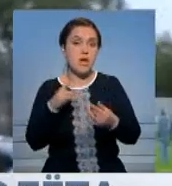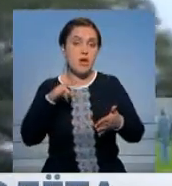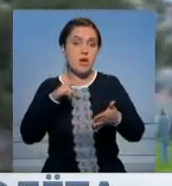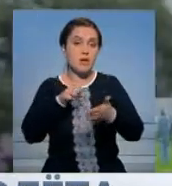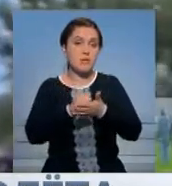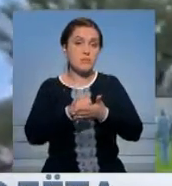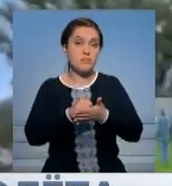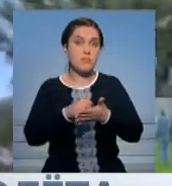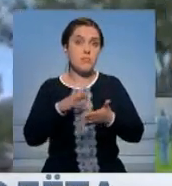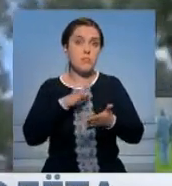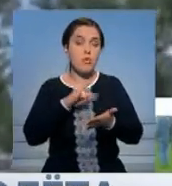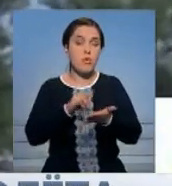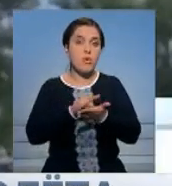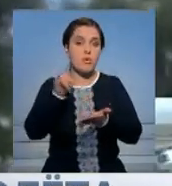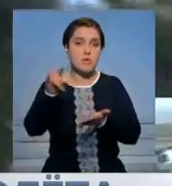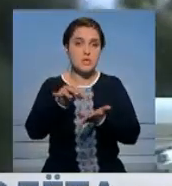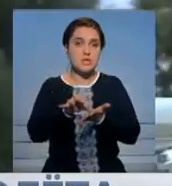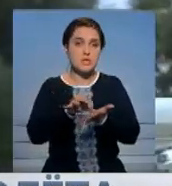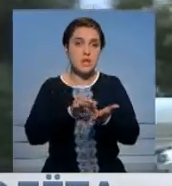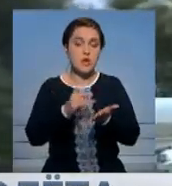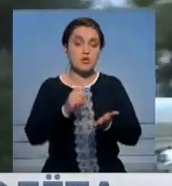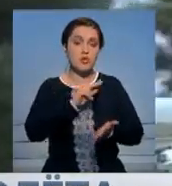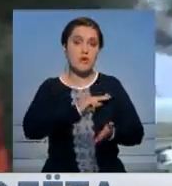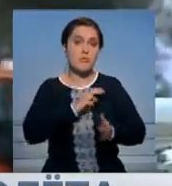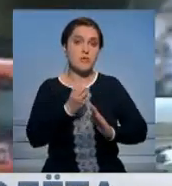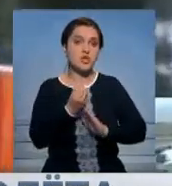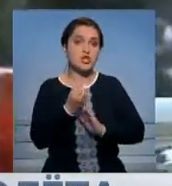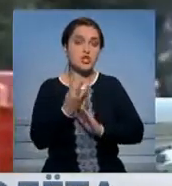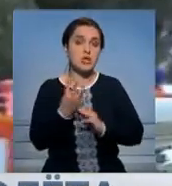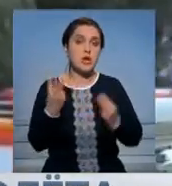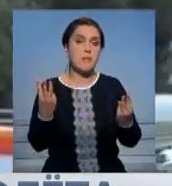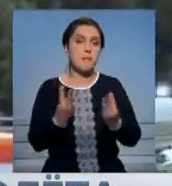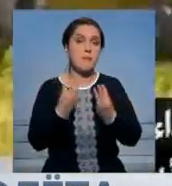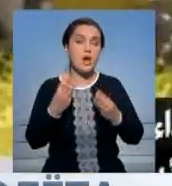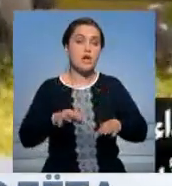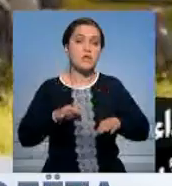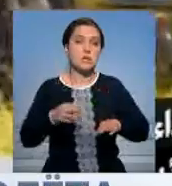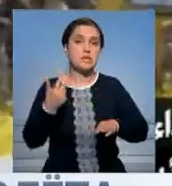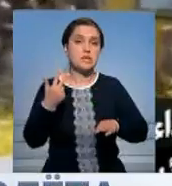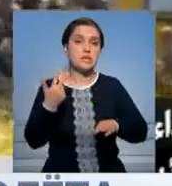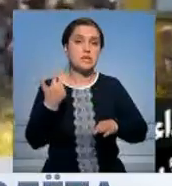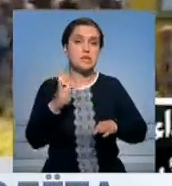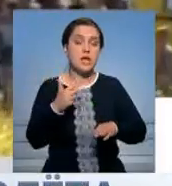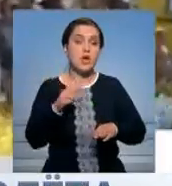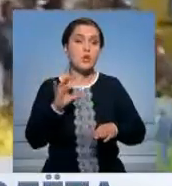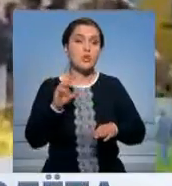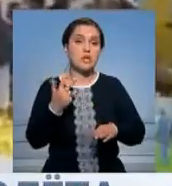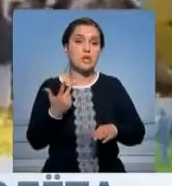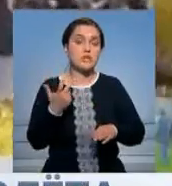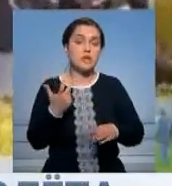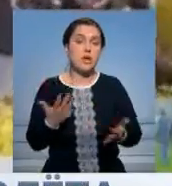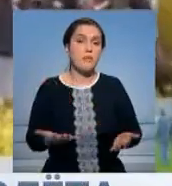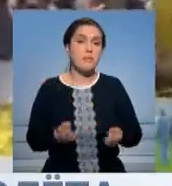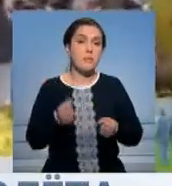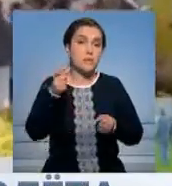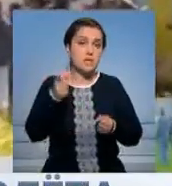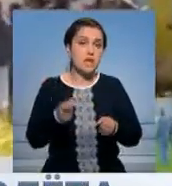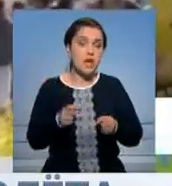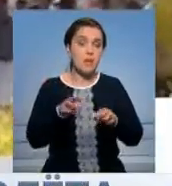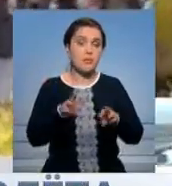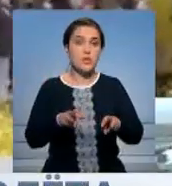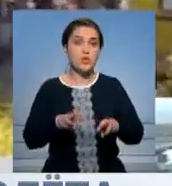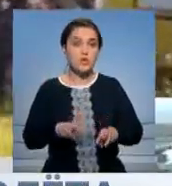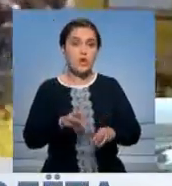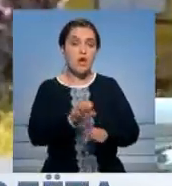через несколько минут после взлета. На месте работают 14 пожарных расчетов, порядка 30 машин скорой помощи и 300 спасателей.